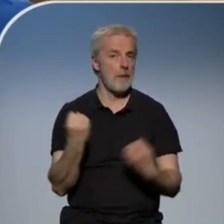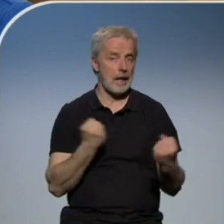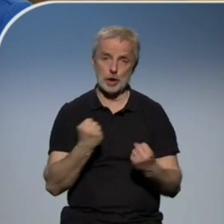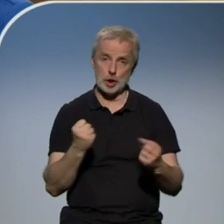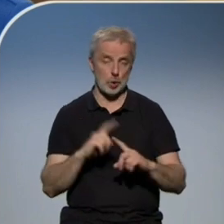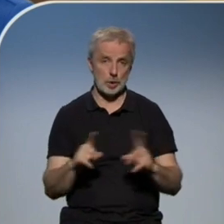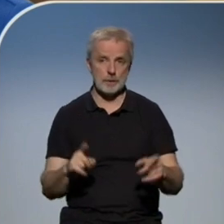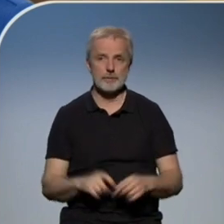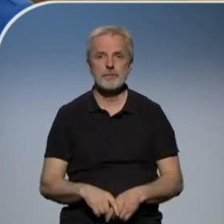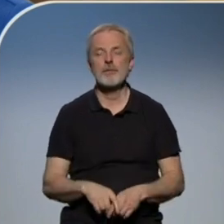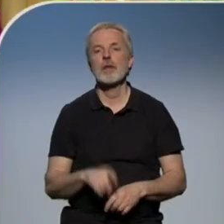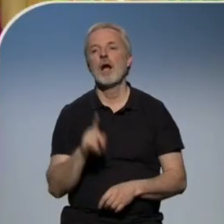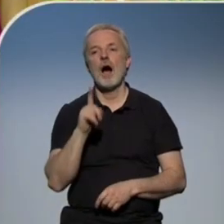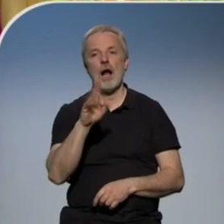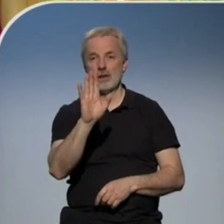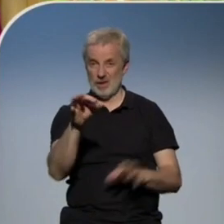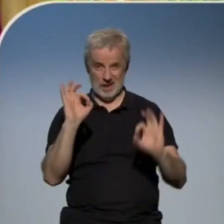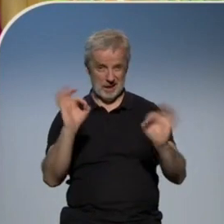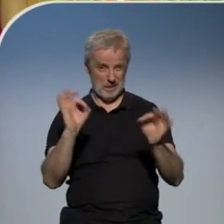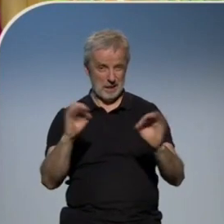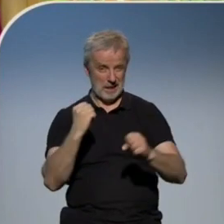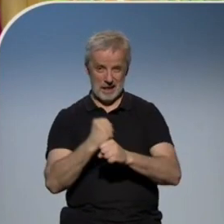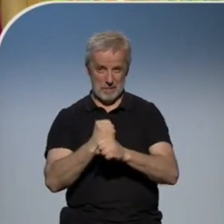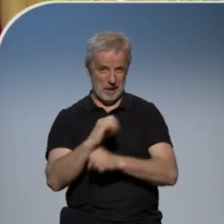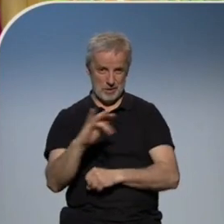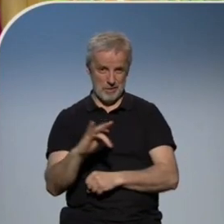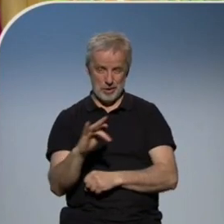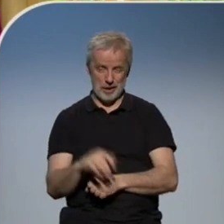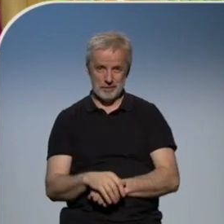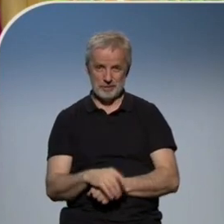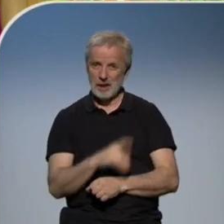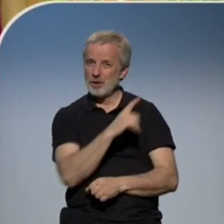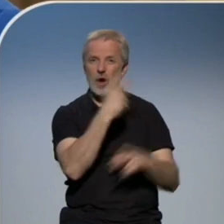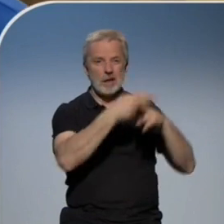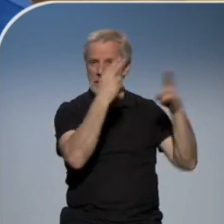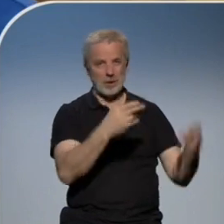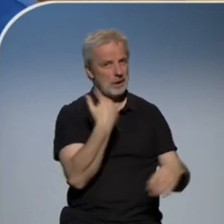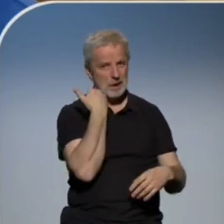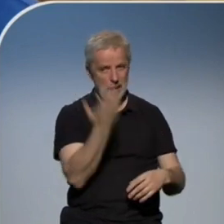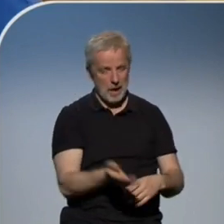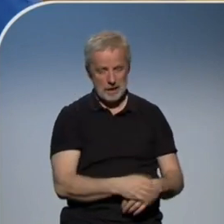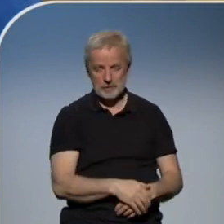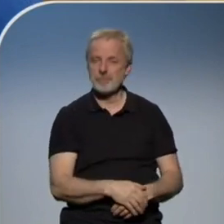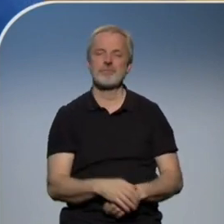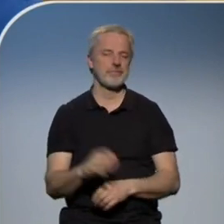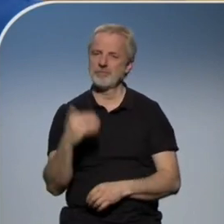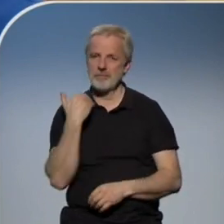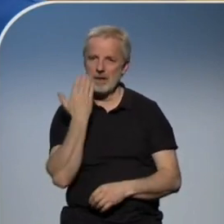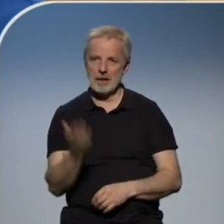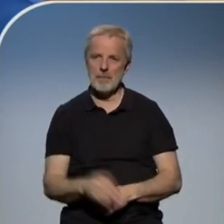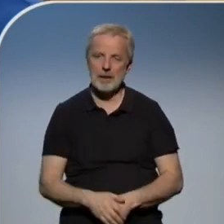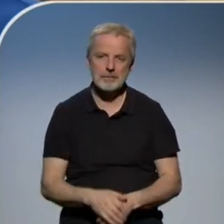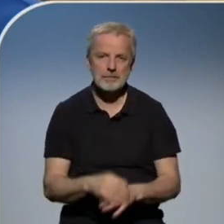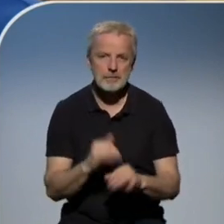běžných nemocnicích nebo klinikách takovéhle specializované pracoviště asi běžně nenajdeme. Ne, to ne. Kam mohu zajít? Je to docela